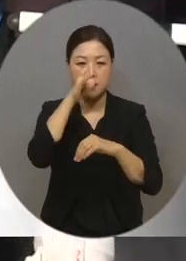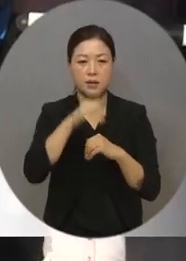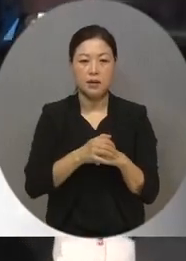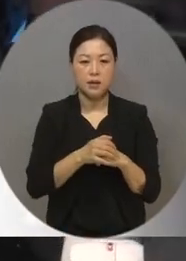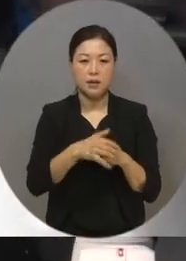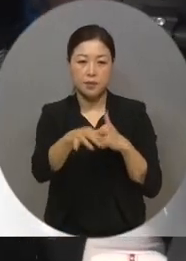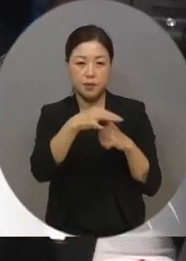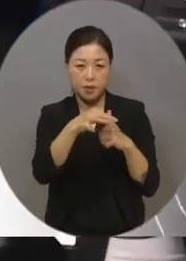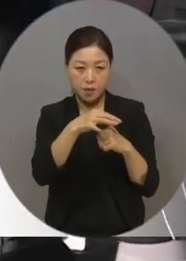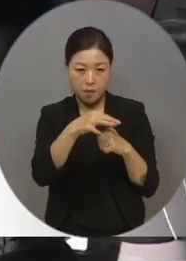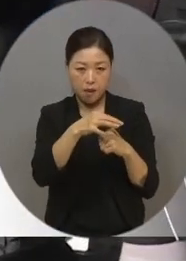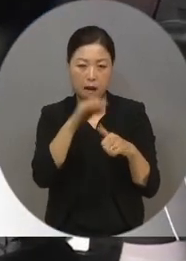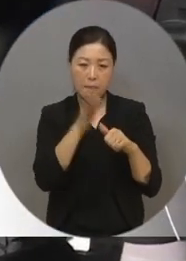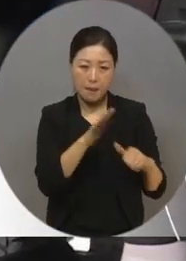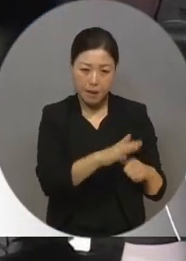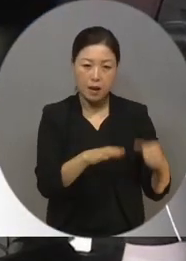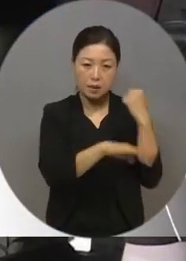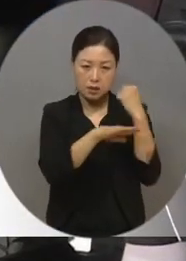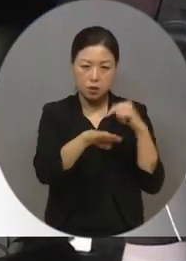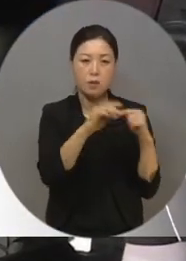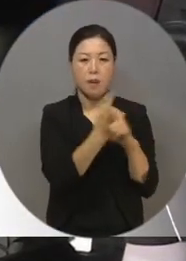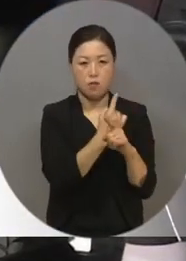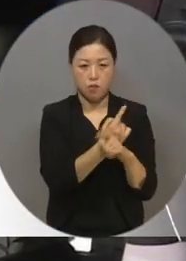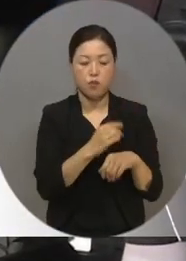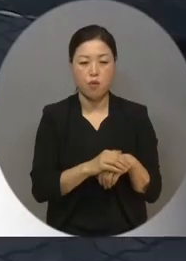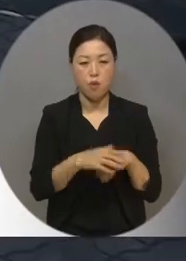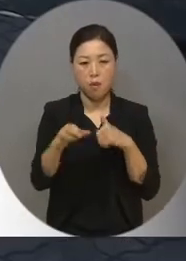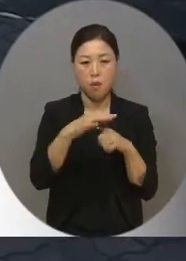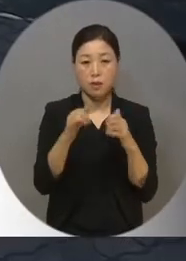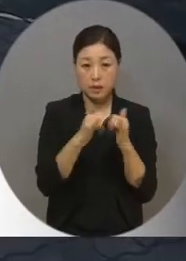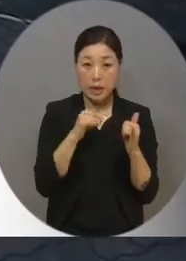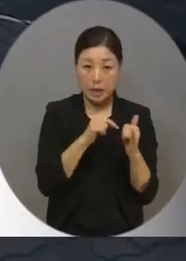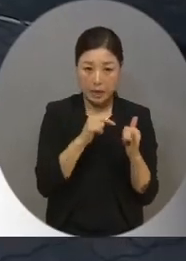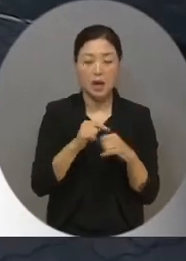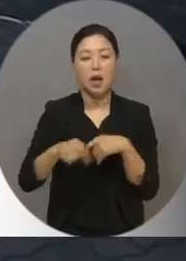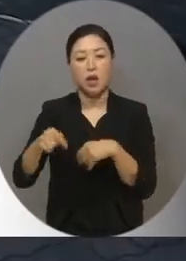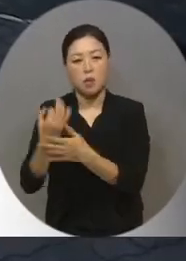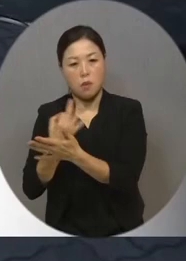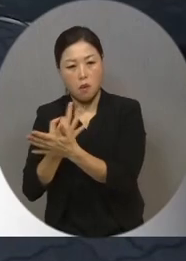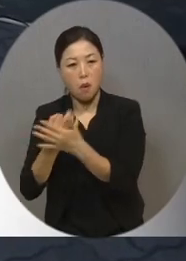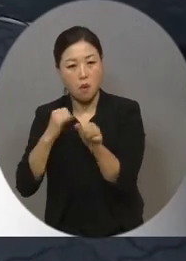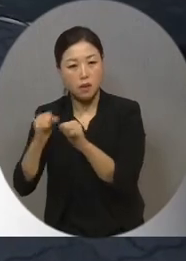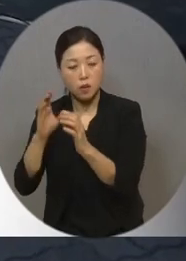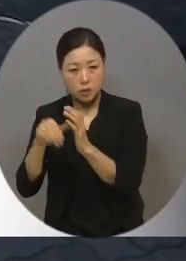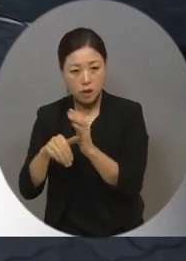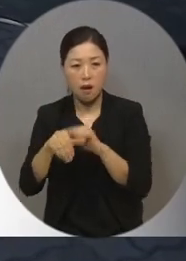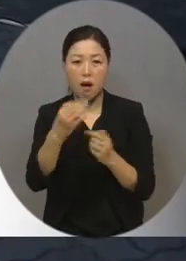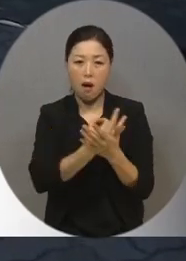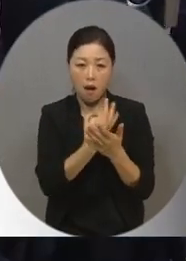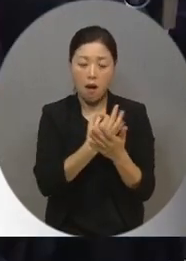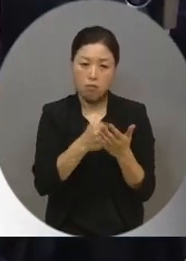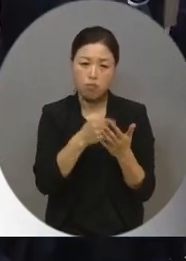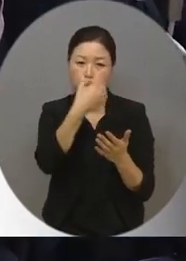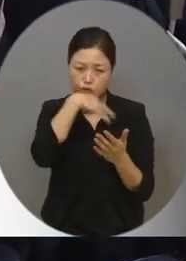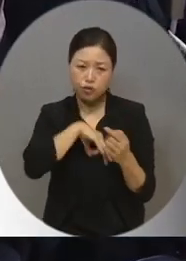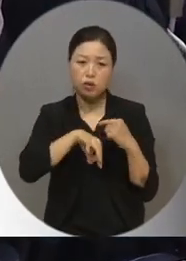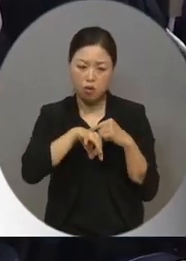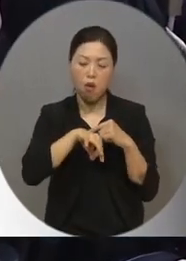의료급여 수급자의 탈락 기준을 완화하고 수급자가 경제활동을 하더라도 일정기간 소득산입을 유예해주는